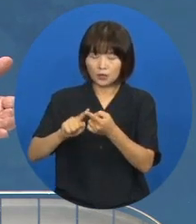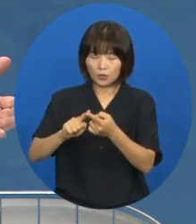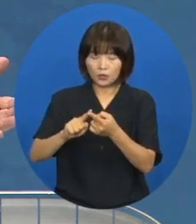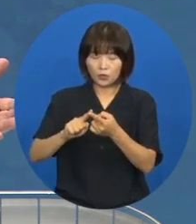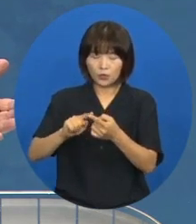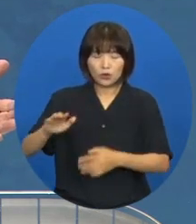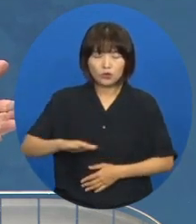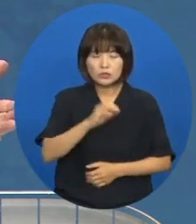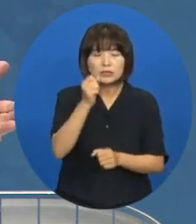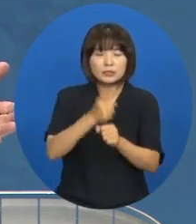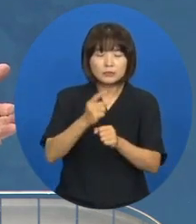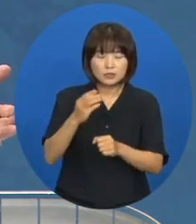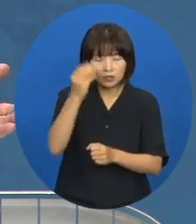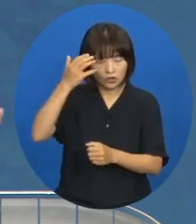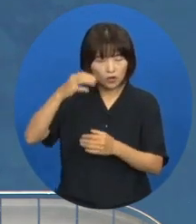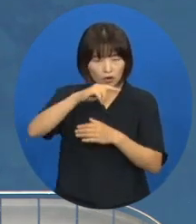거예요.